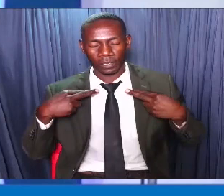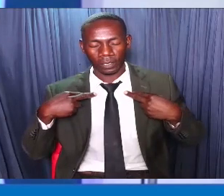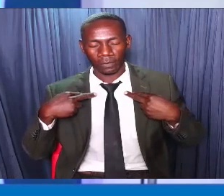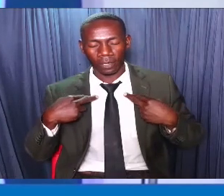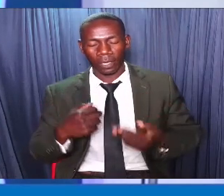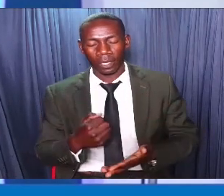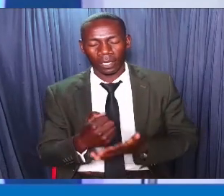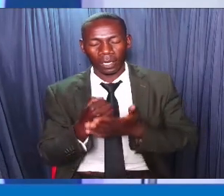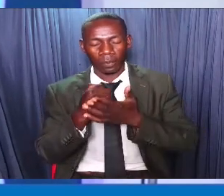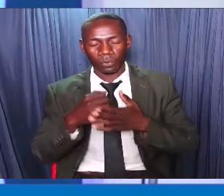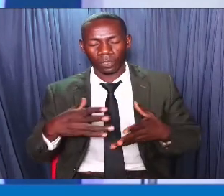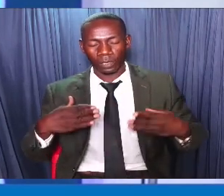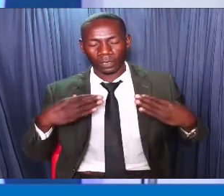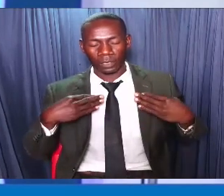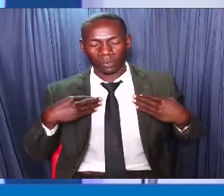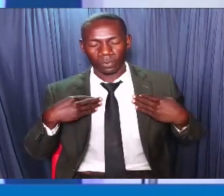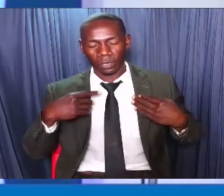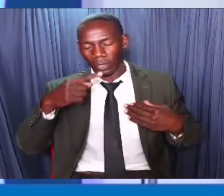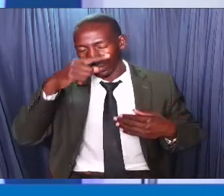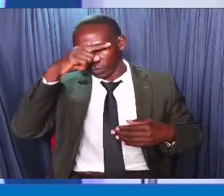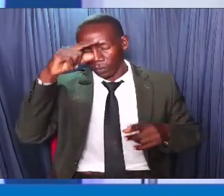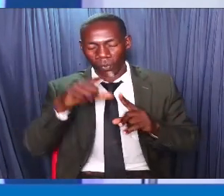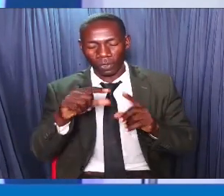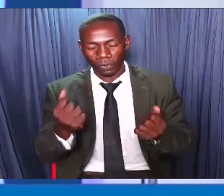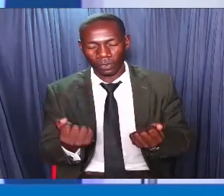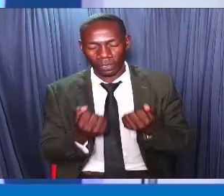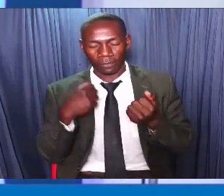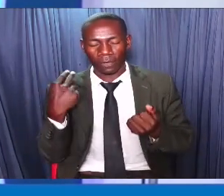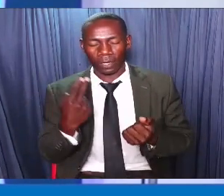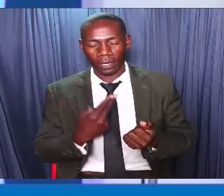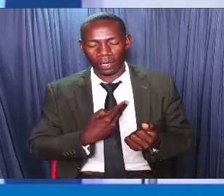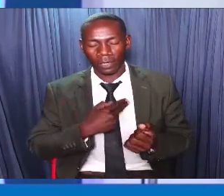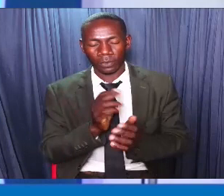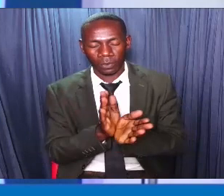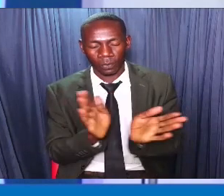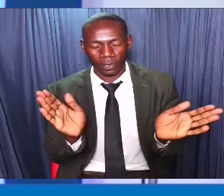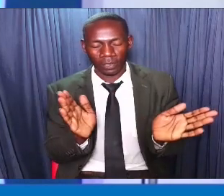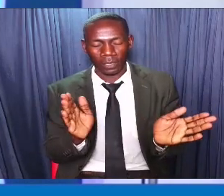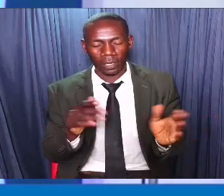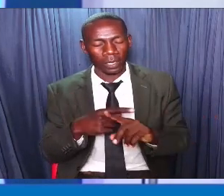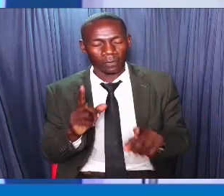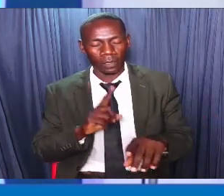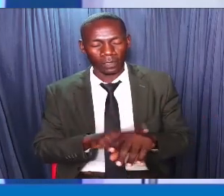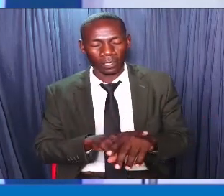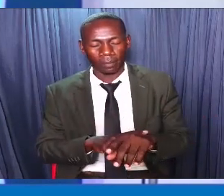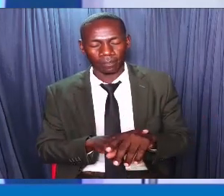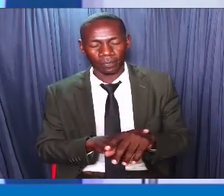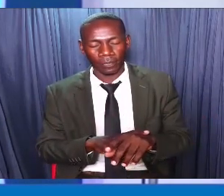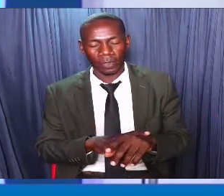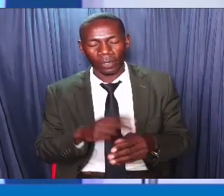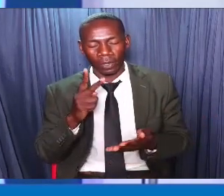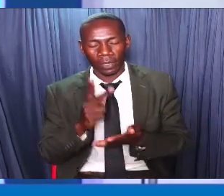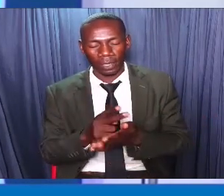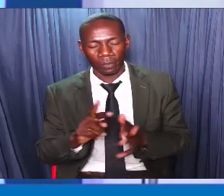tujalie Bwana kukubali, maana maneno ya kutuokoa, maneno ya kutufungua kila wakati Bwana